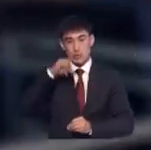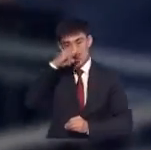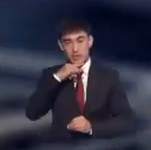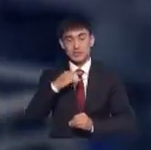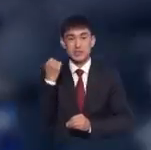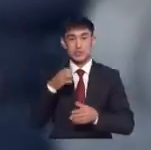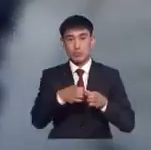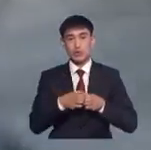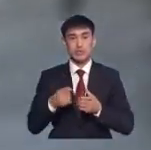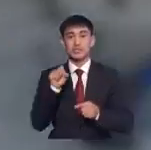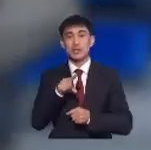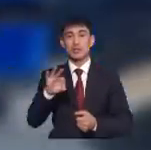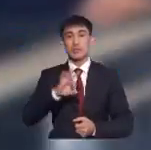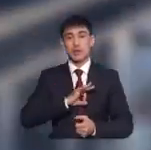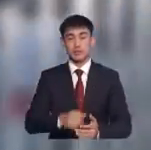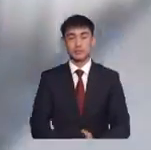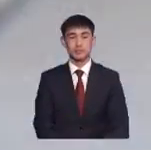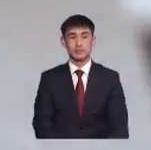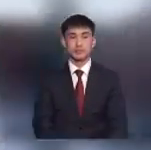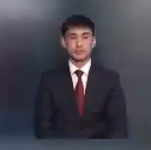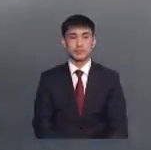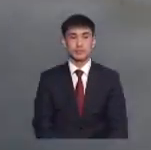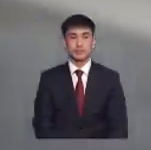позволило сборной завоевать золотую медаль.